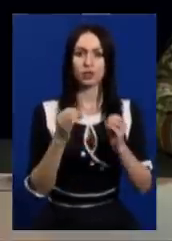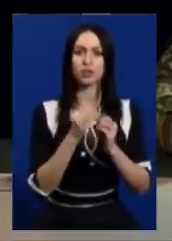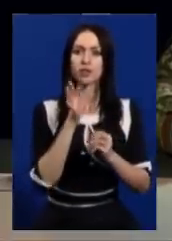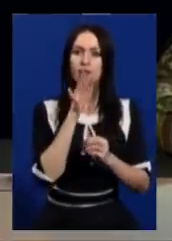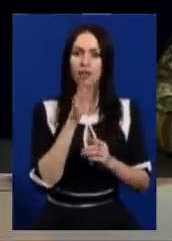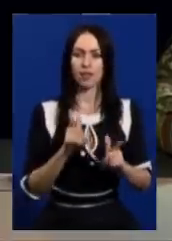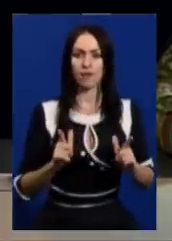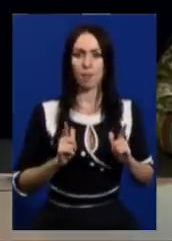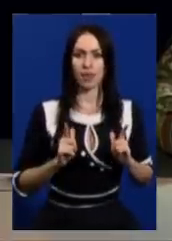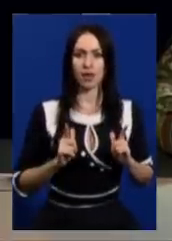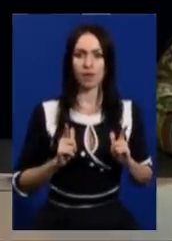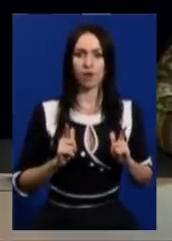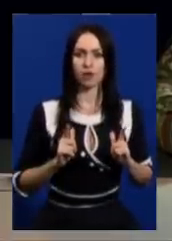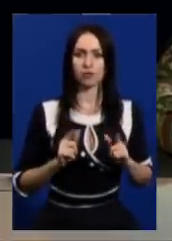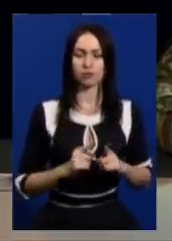перерви?